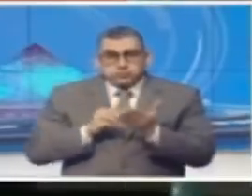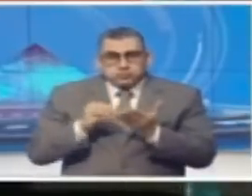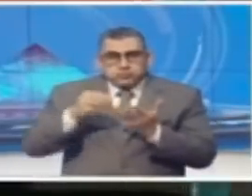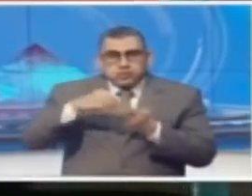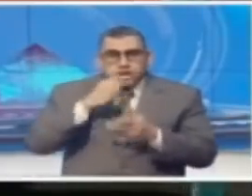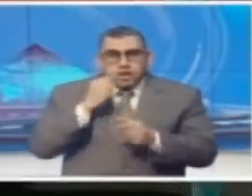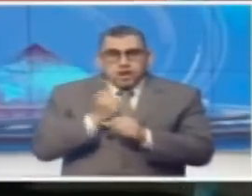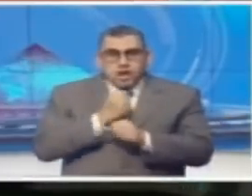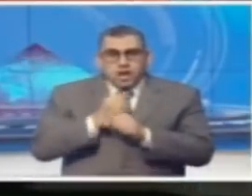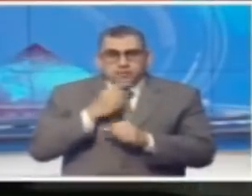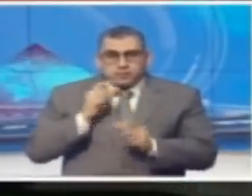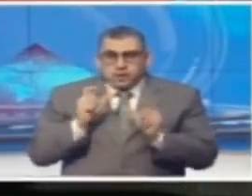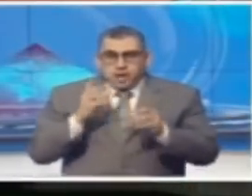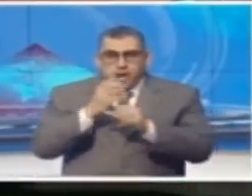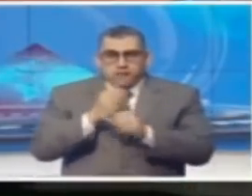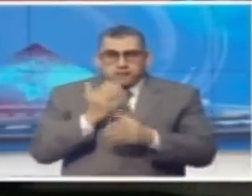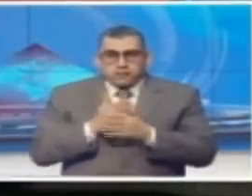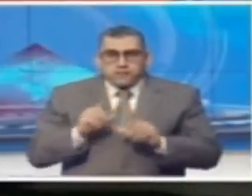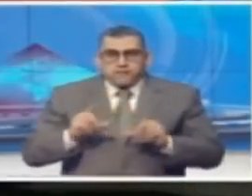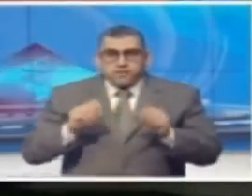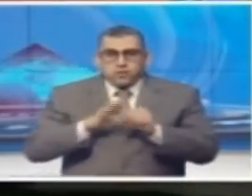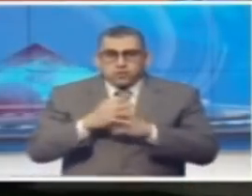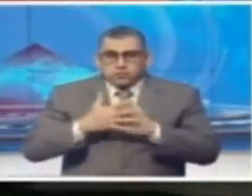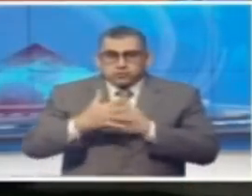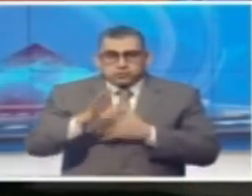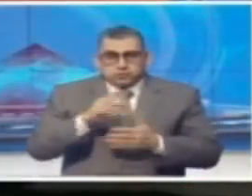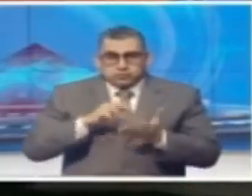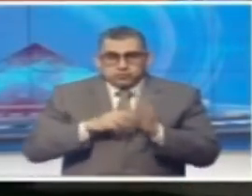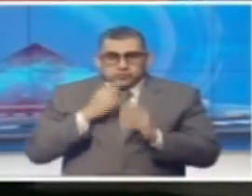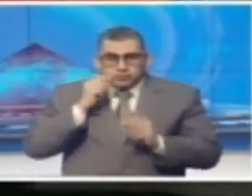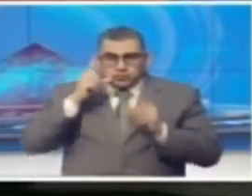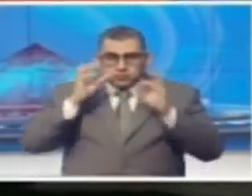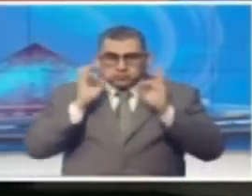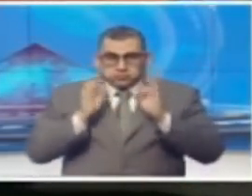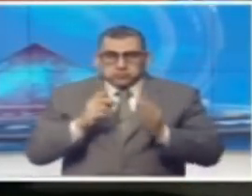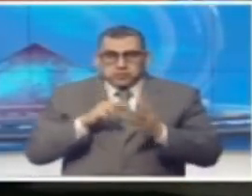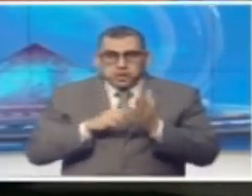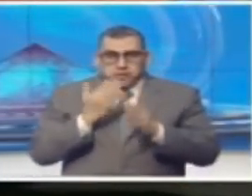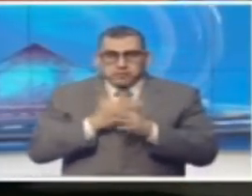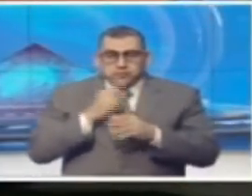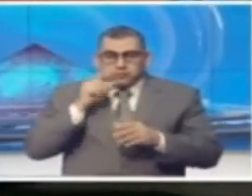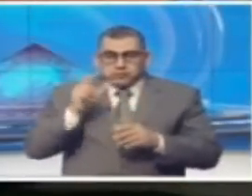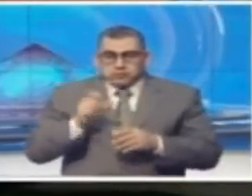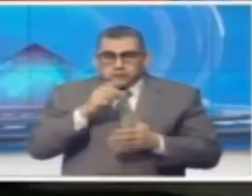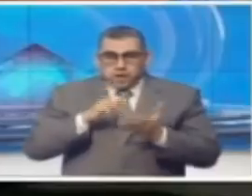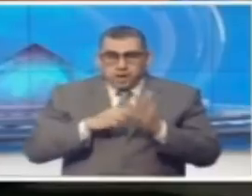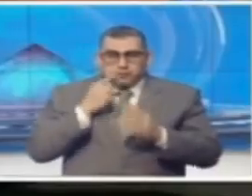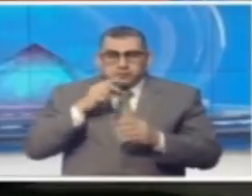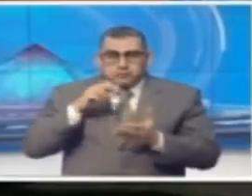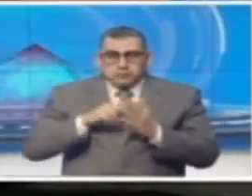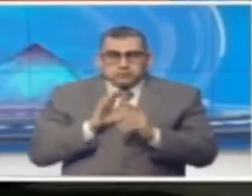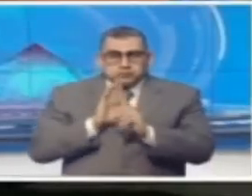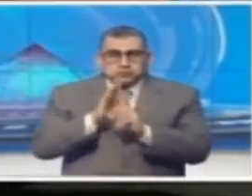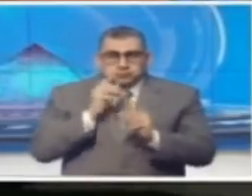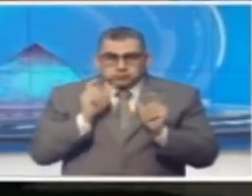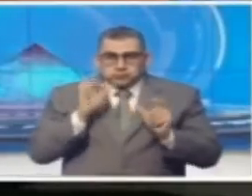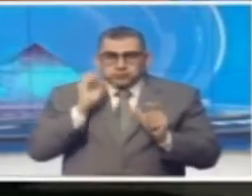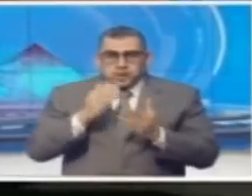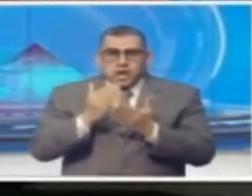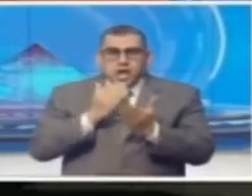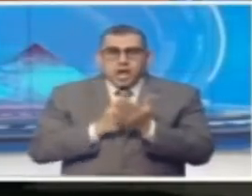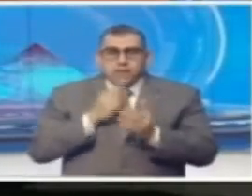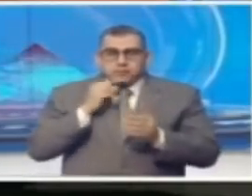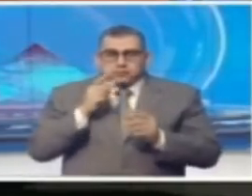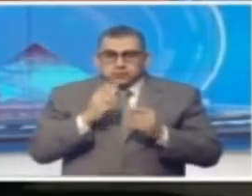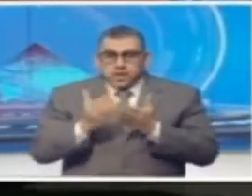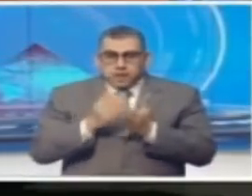للحفاظ على المواطنين من انتشار فيروس كورونا، فمن توعية بمخاطر انتشار الفيروس إلى إجراءات احترازية مطبقة تكتشف